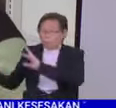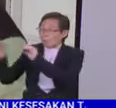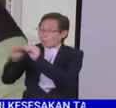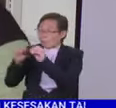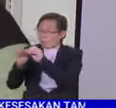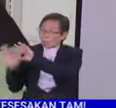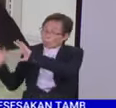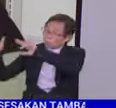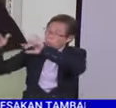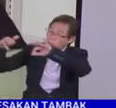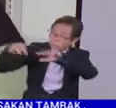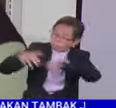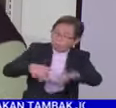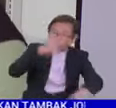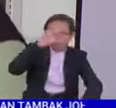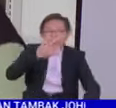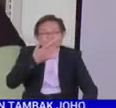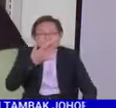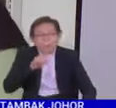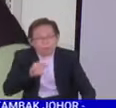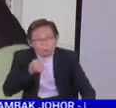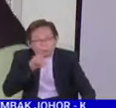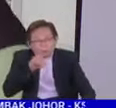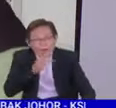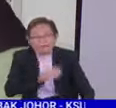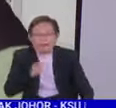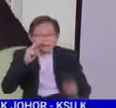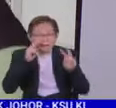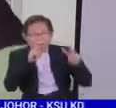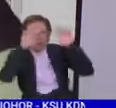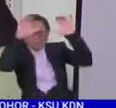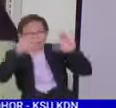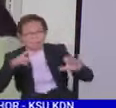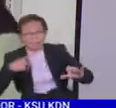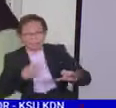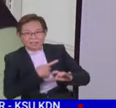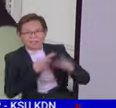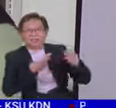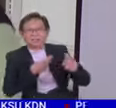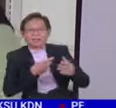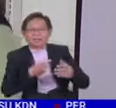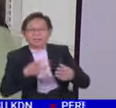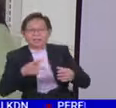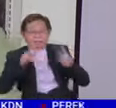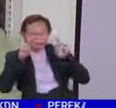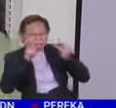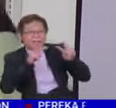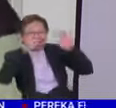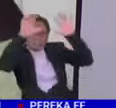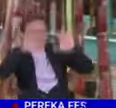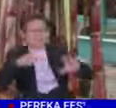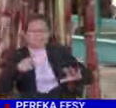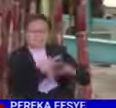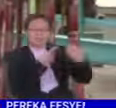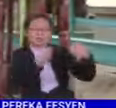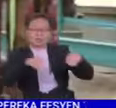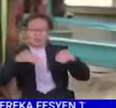lagi datang ke tempat kita untuk merasai dan boleh melihatlah cara-cara kita menjualkan kita punya produk.